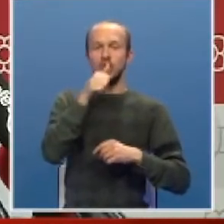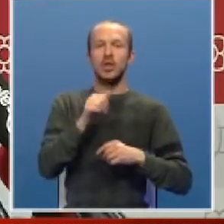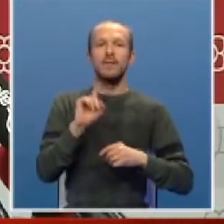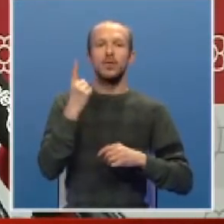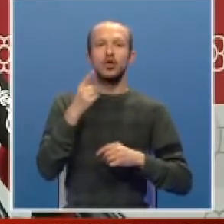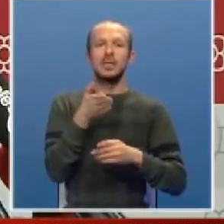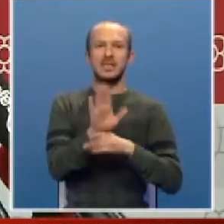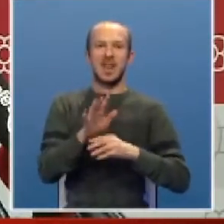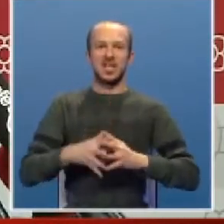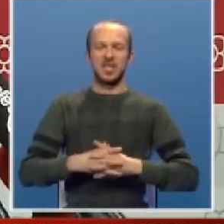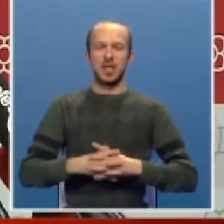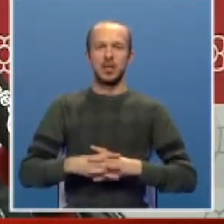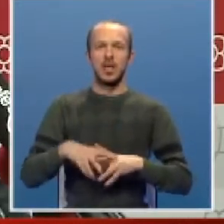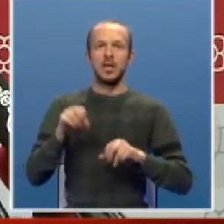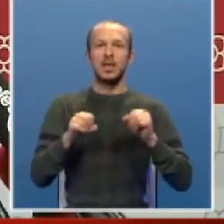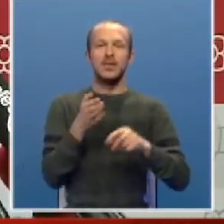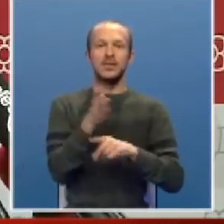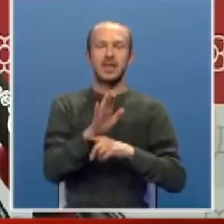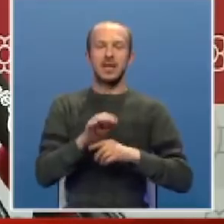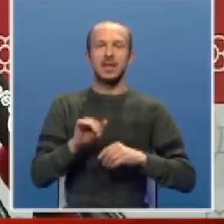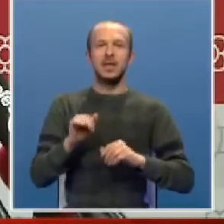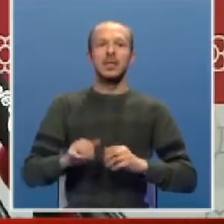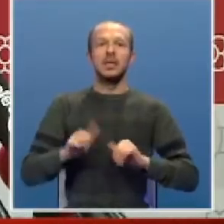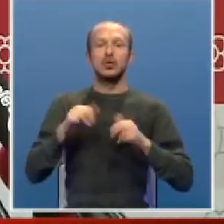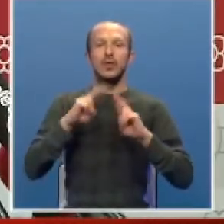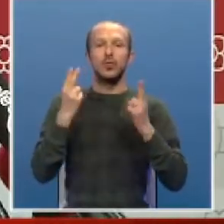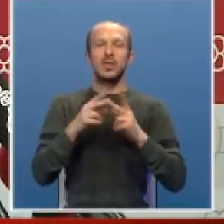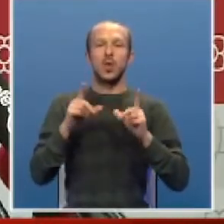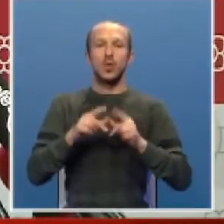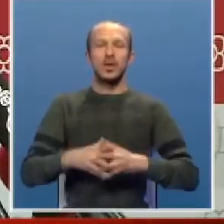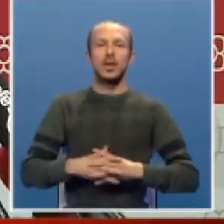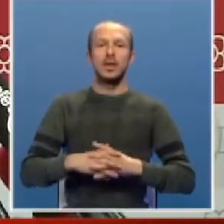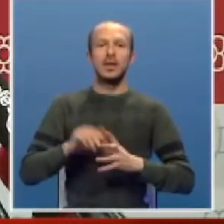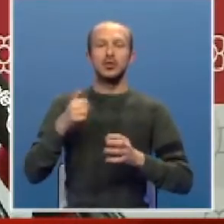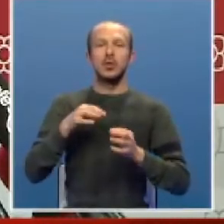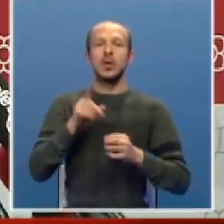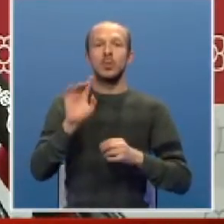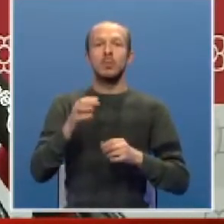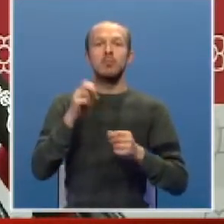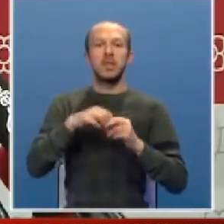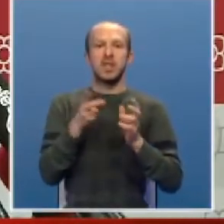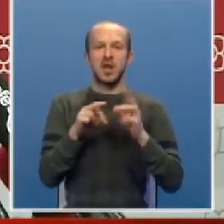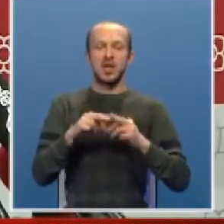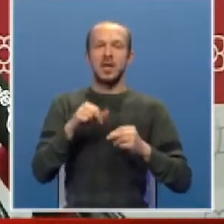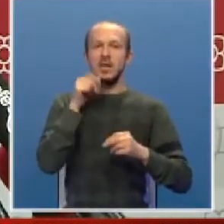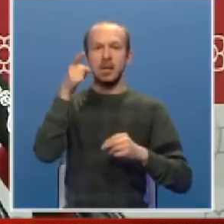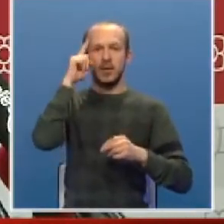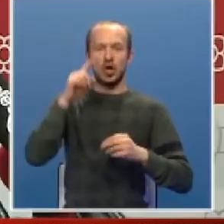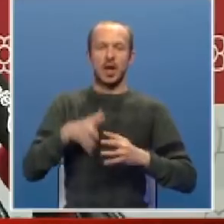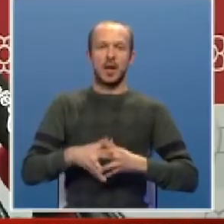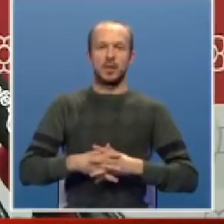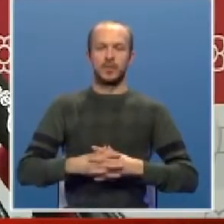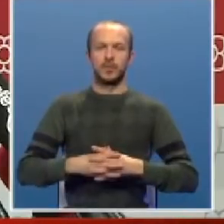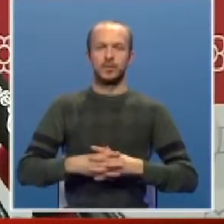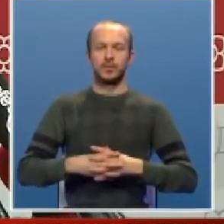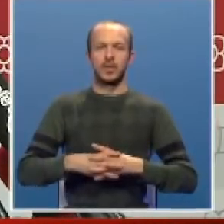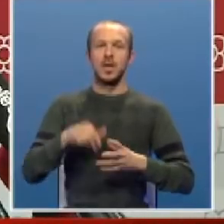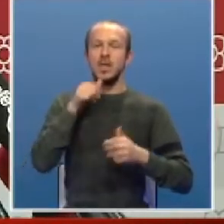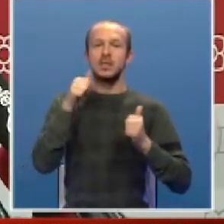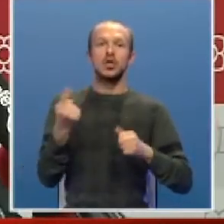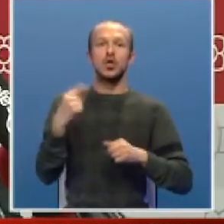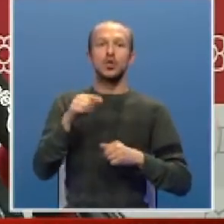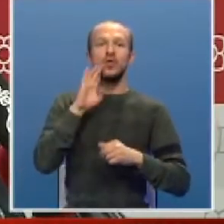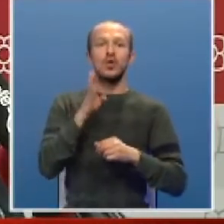toliko izaslanici? Kakvi izaslanici? Izaslanica Evropska unija, izaslanik Amerike, izaslanik Britanije, izaslanik Njemačke. Pa vjerojatno sad